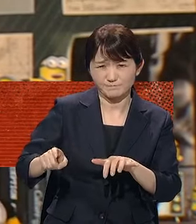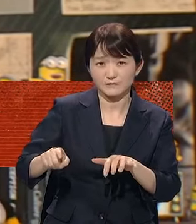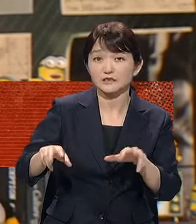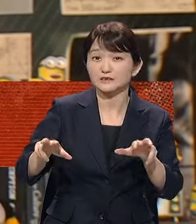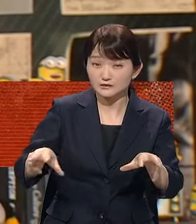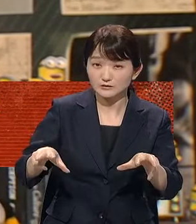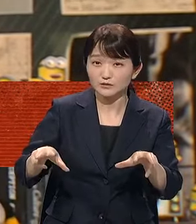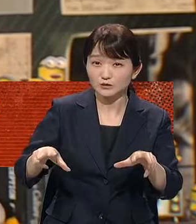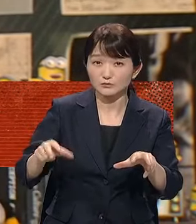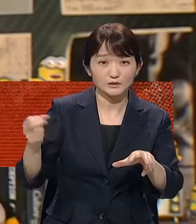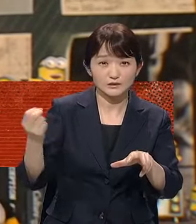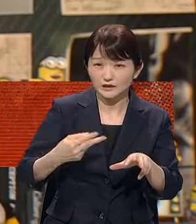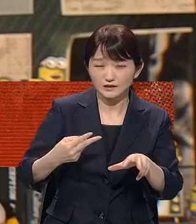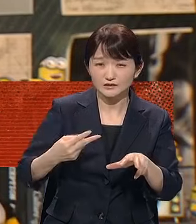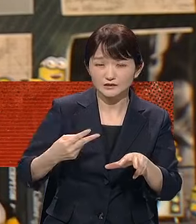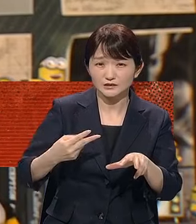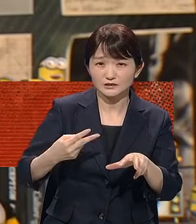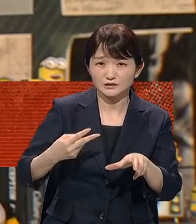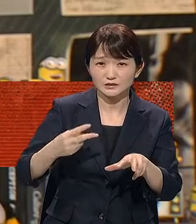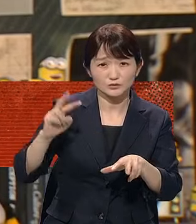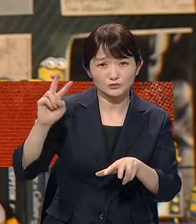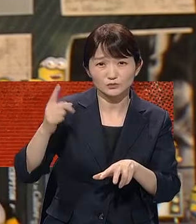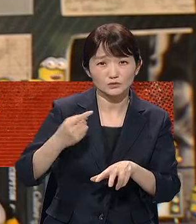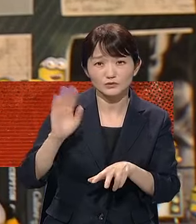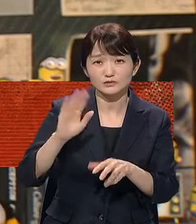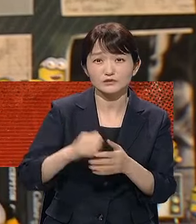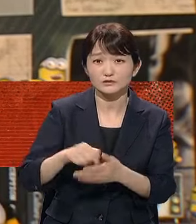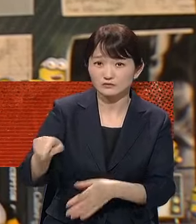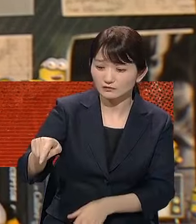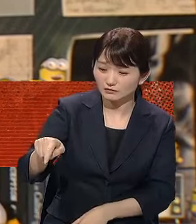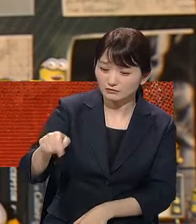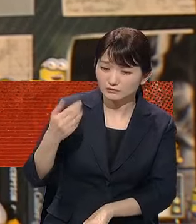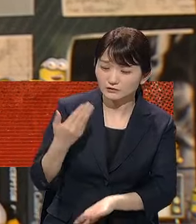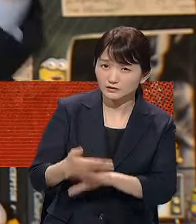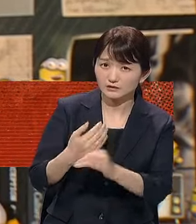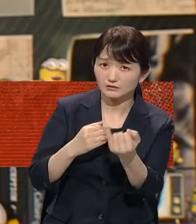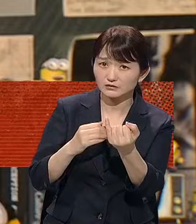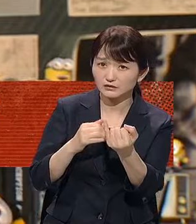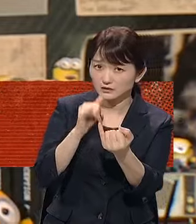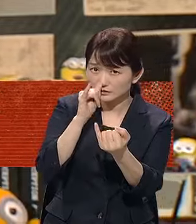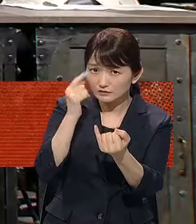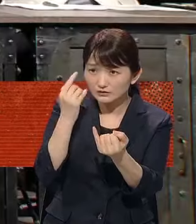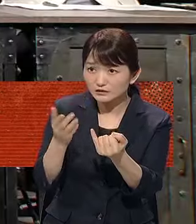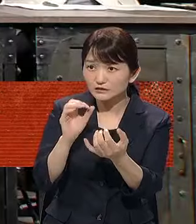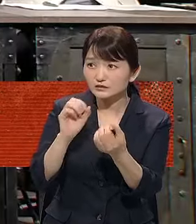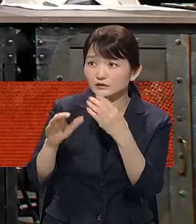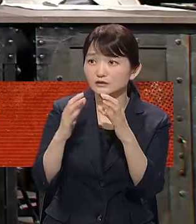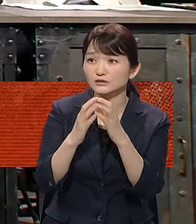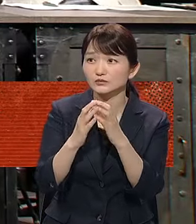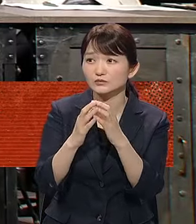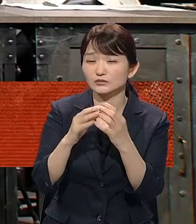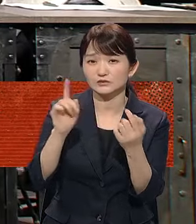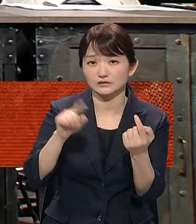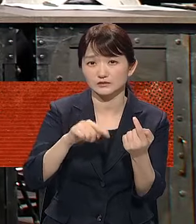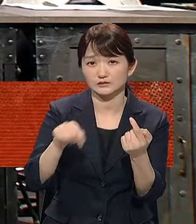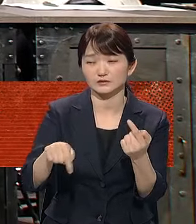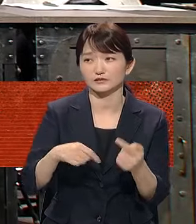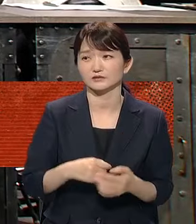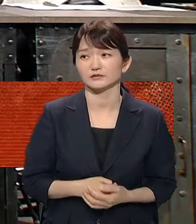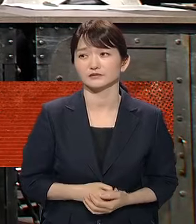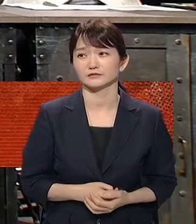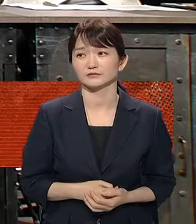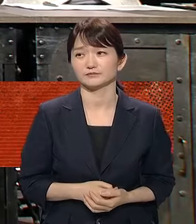아니면 다신 안 돌아온다고 자자 잠깐만 너 혹시 다른 애 생겼니 동그라미 아 박변